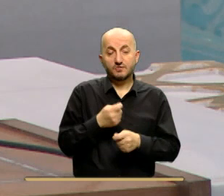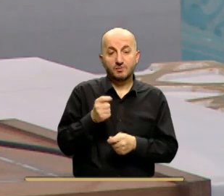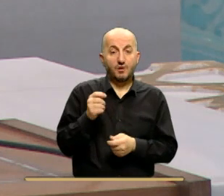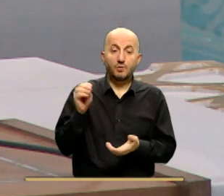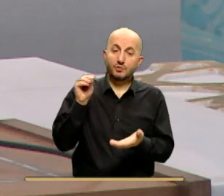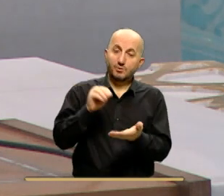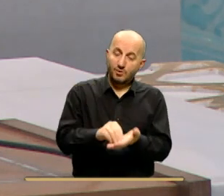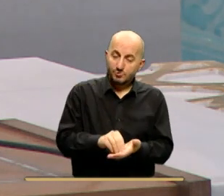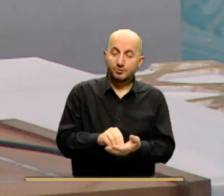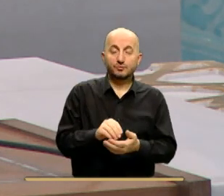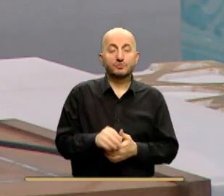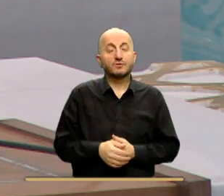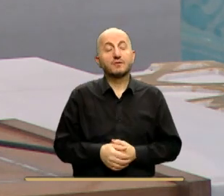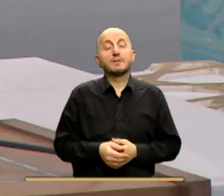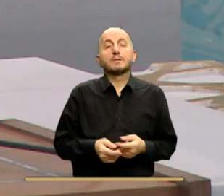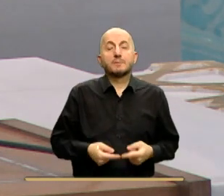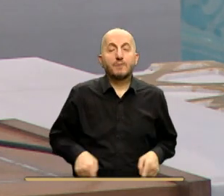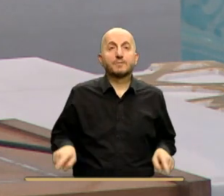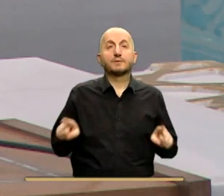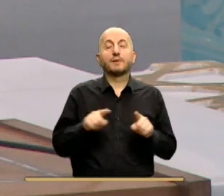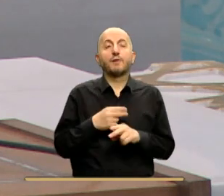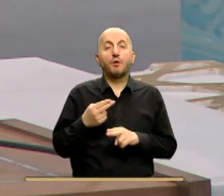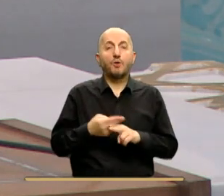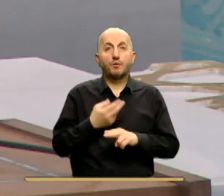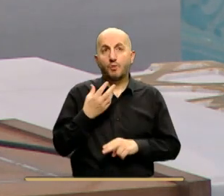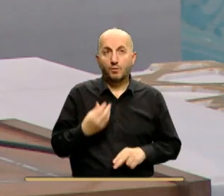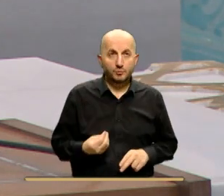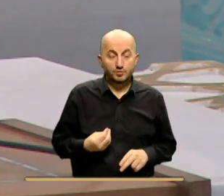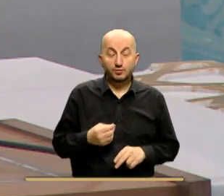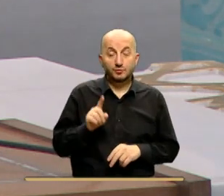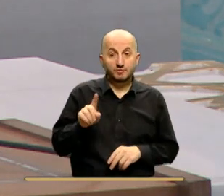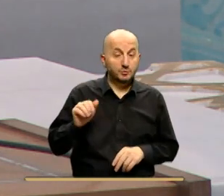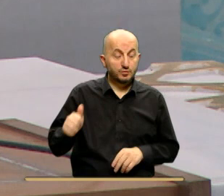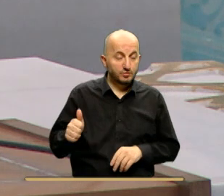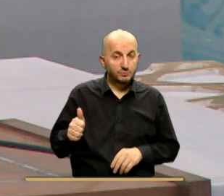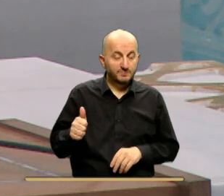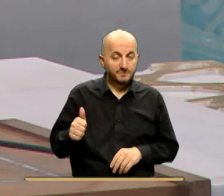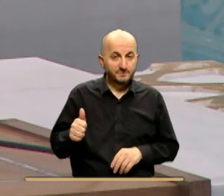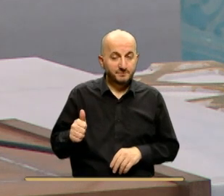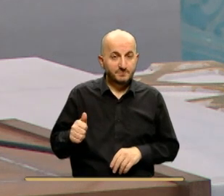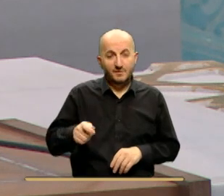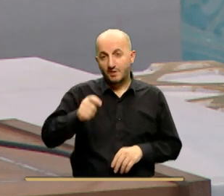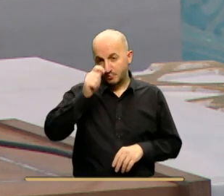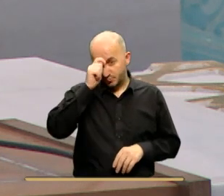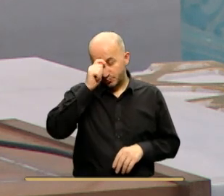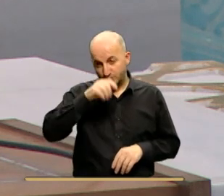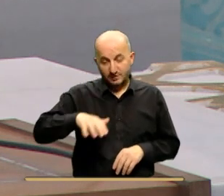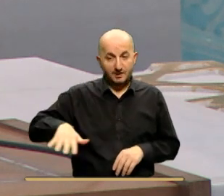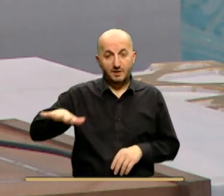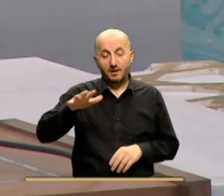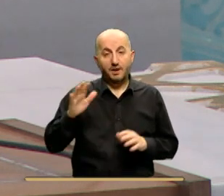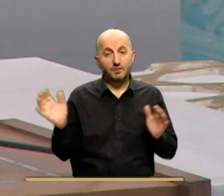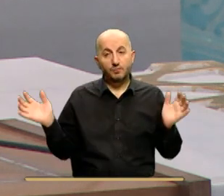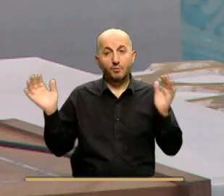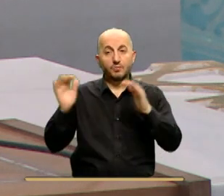koymuş ve bizlere örnek olmuştur. Bir gün müşrikler